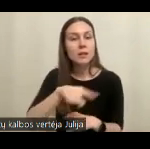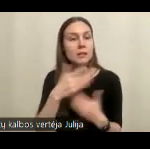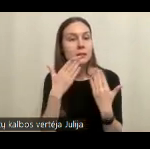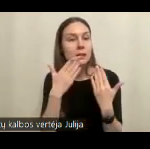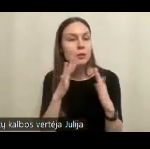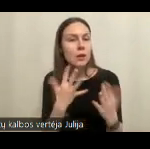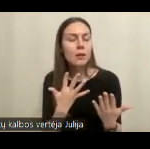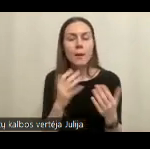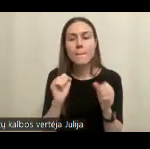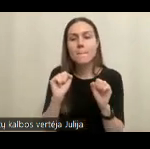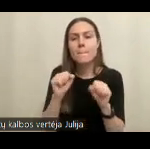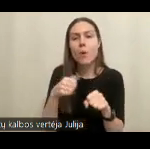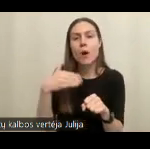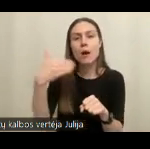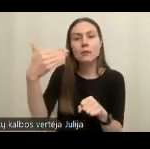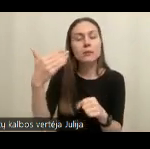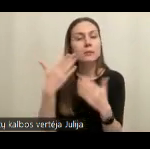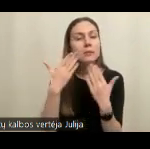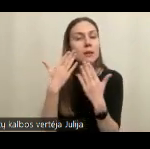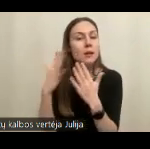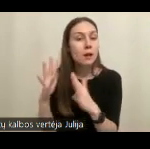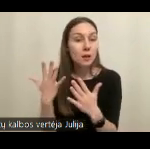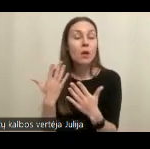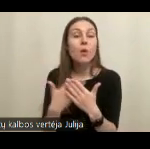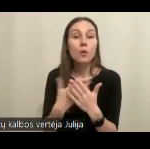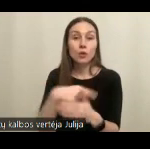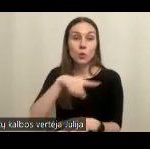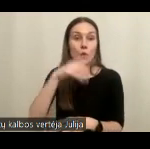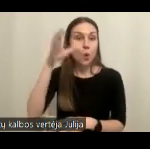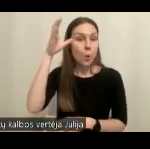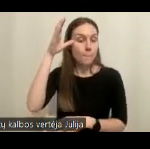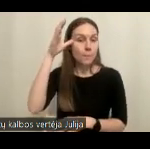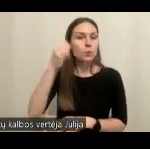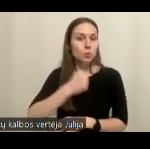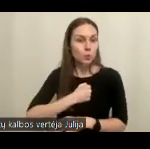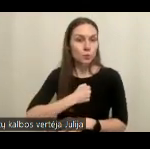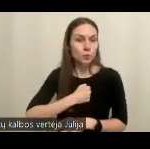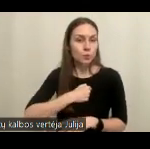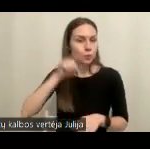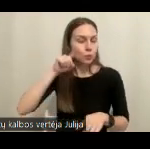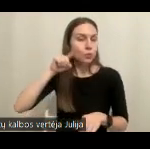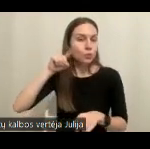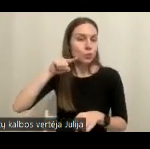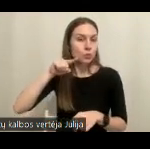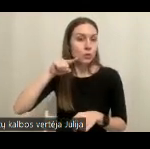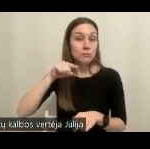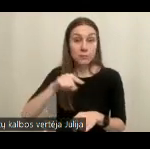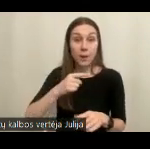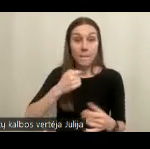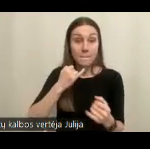galėtų skaityti ateityje, nes jūs jau esate kompetentingas, susipažinęs. Ir tai yra